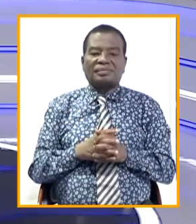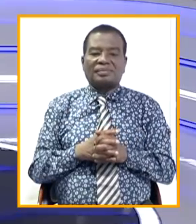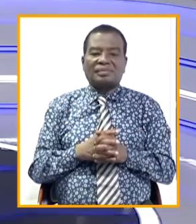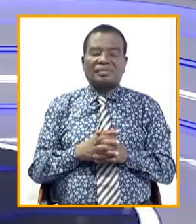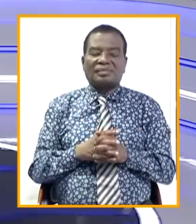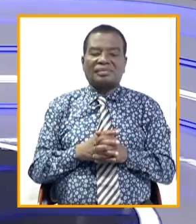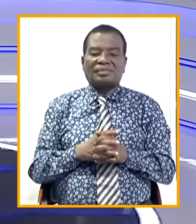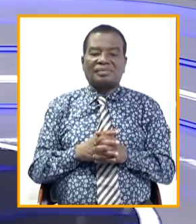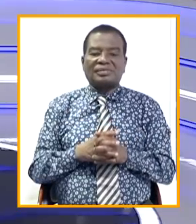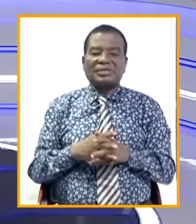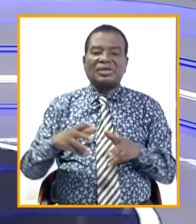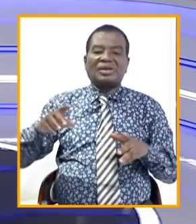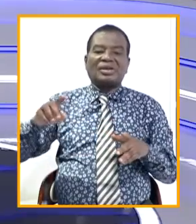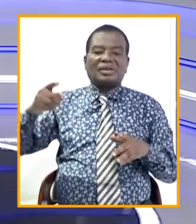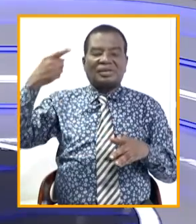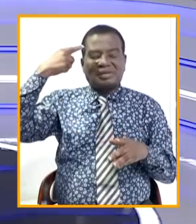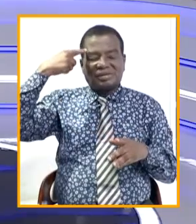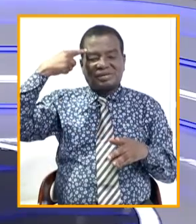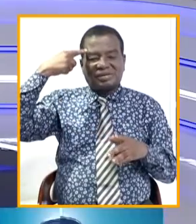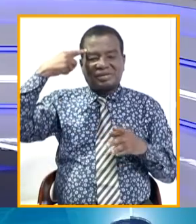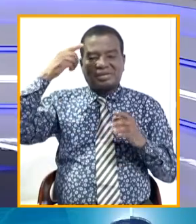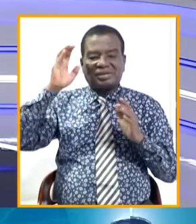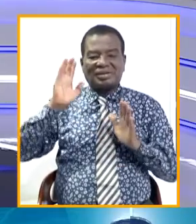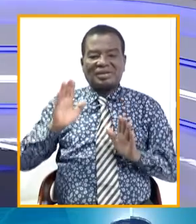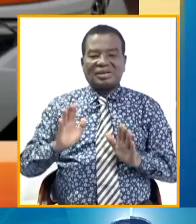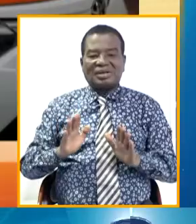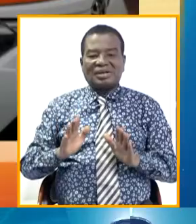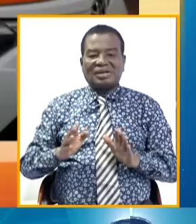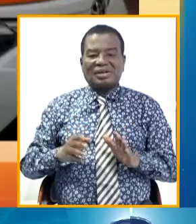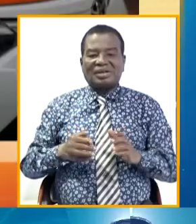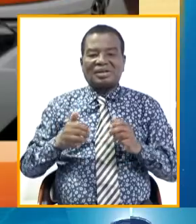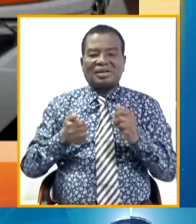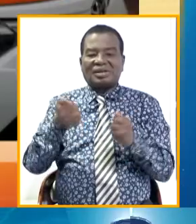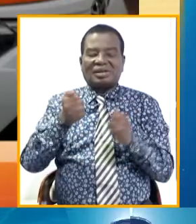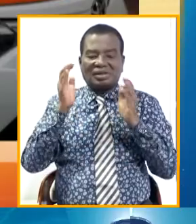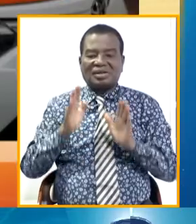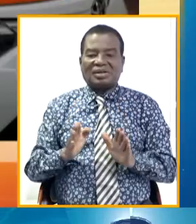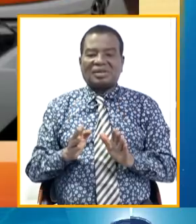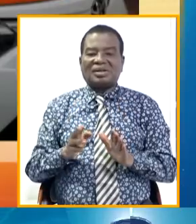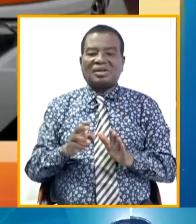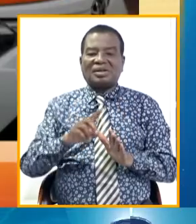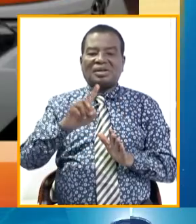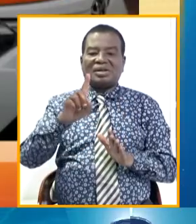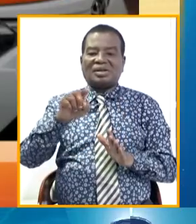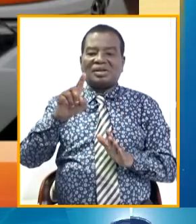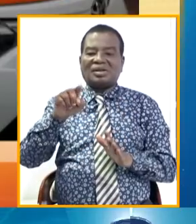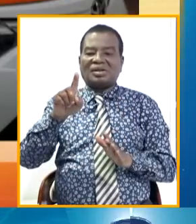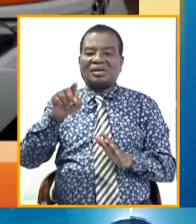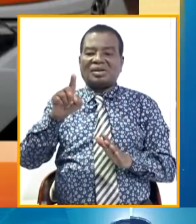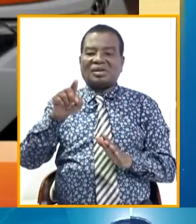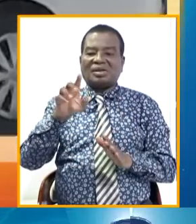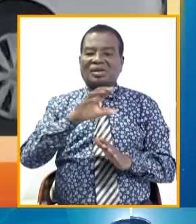Une mutuelle générale des chauffeurs de taxi-compteurs en Côte d'Ivoire. Une initiative des 54